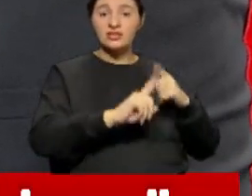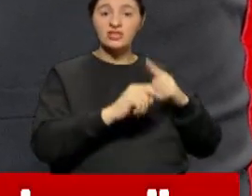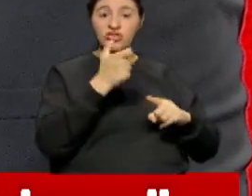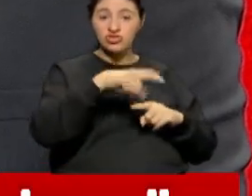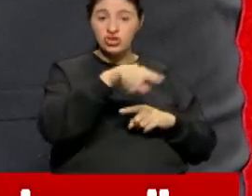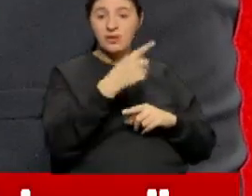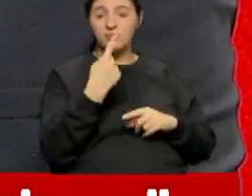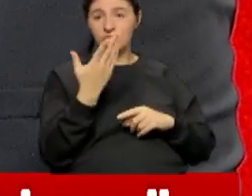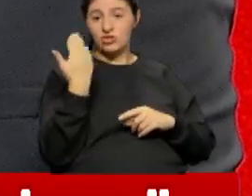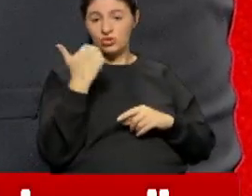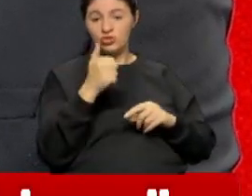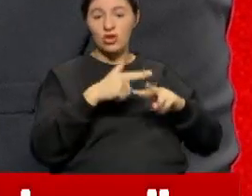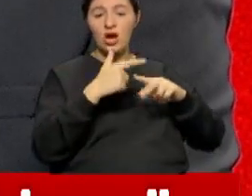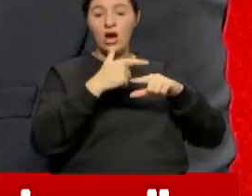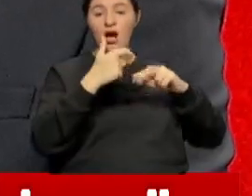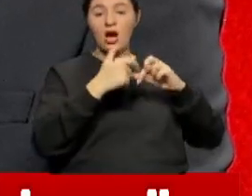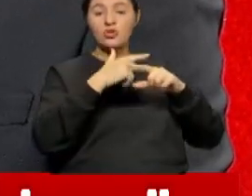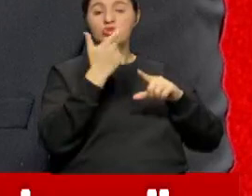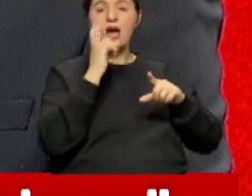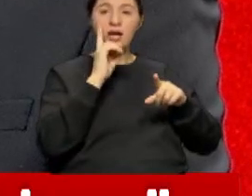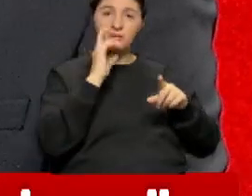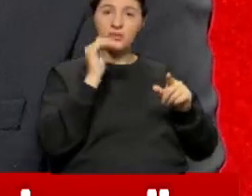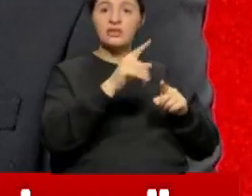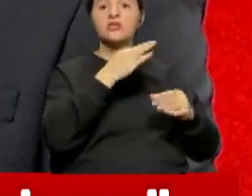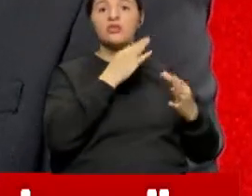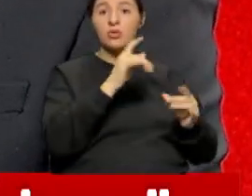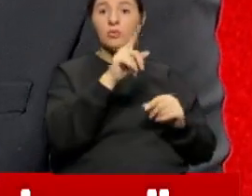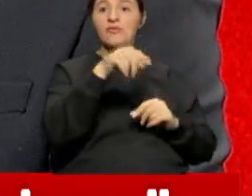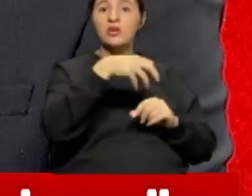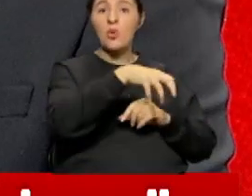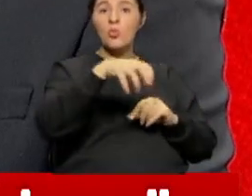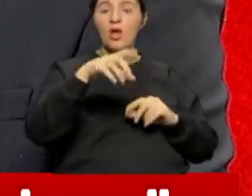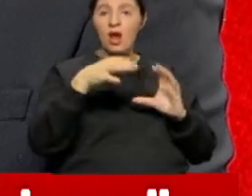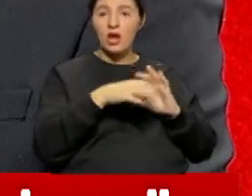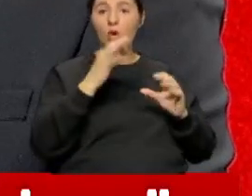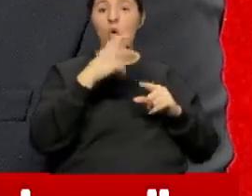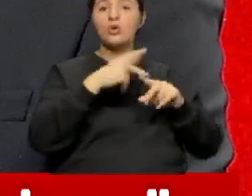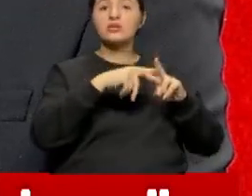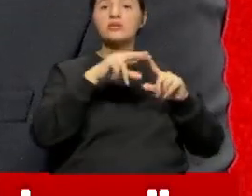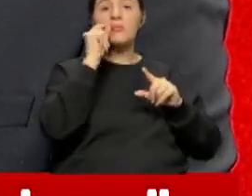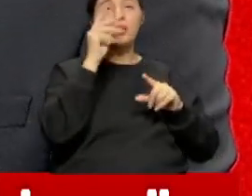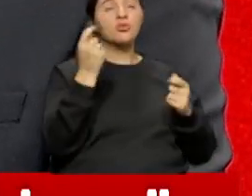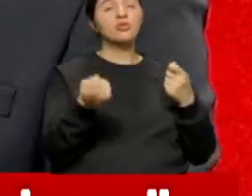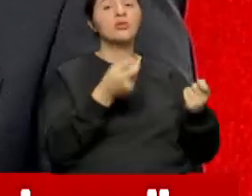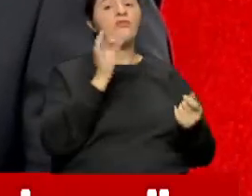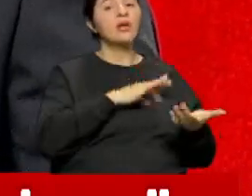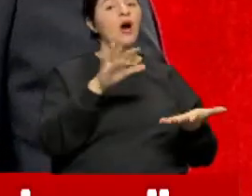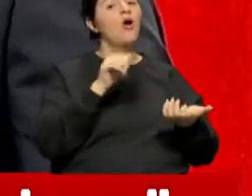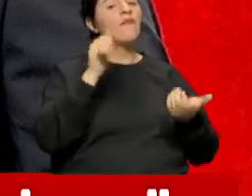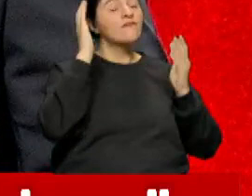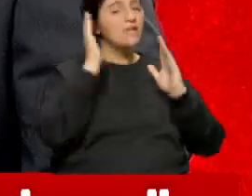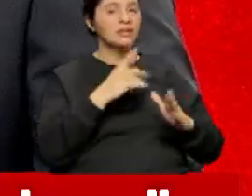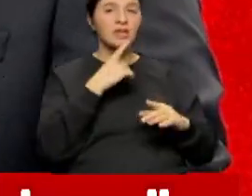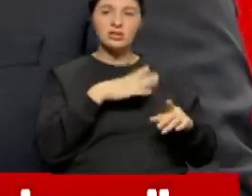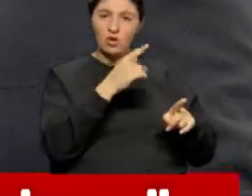siyasetçiler Geçen gün Ardıç herkesi oğlu geldi ve Sana da teşekkür etti bu vergi dilimleri ile ilgili Ozan beyin Gölü'nün çalışmalarından çok faydalanıyoruz dedi